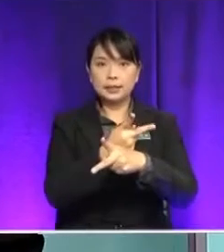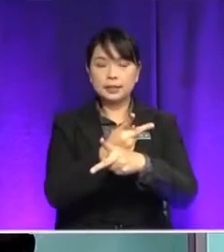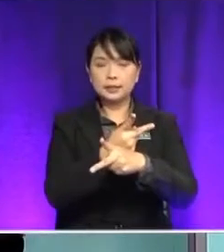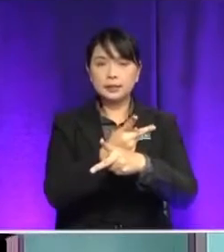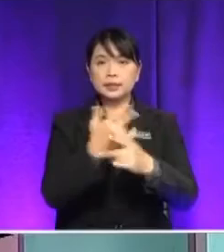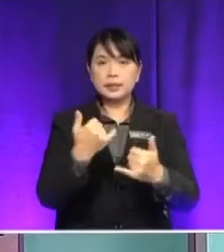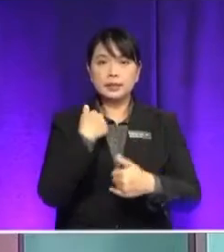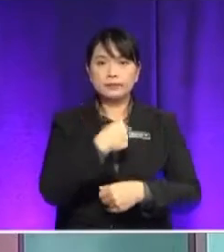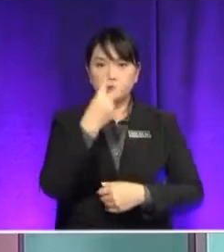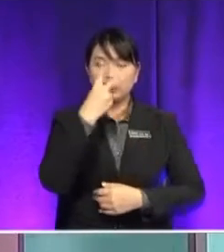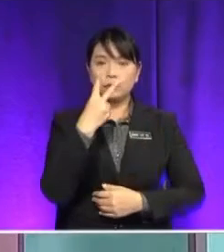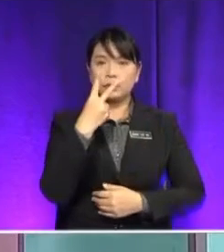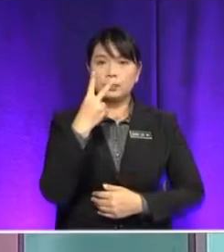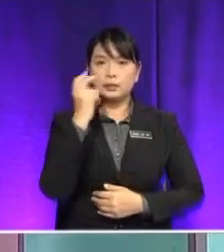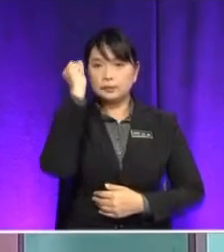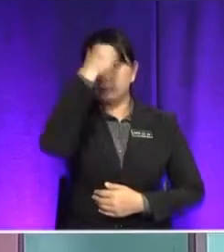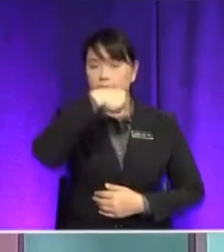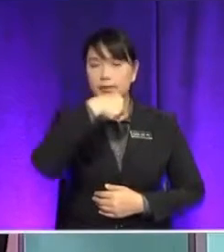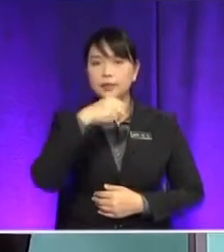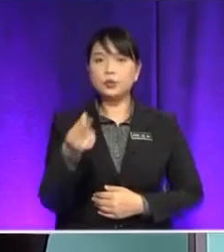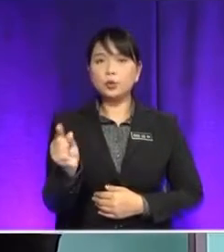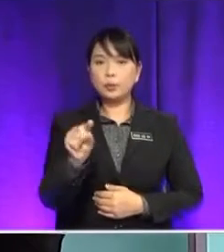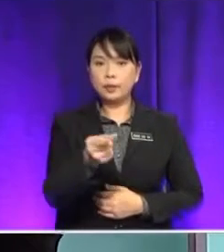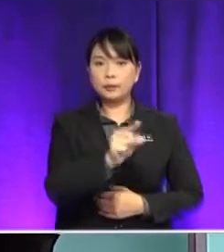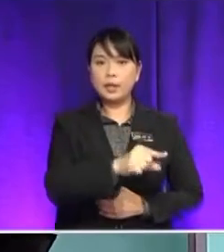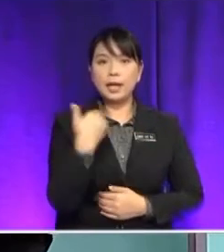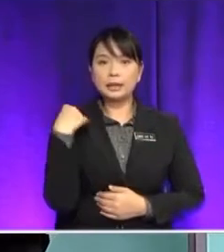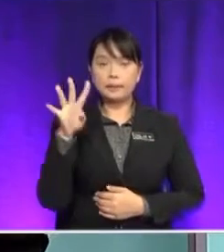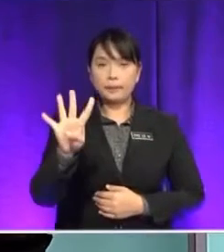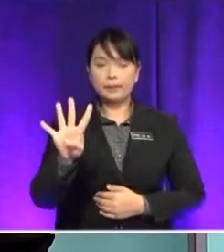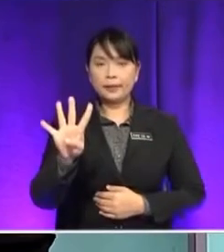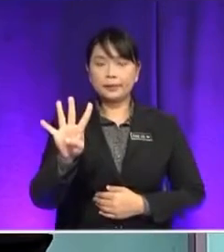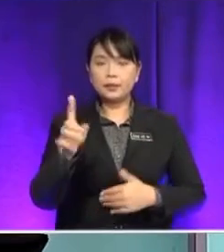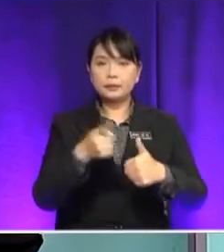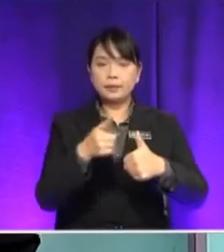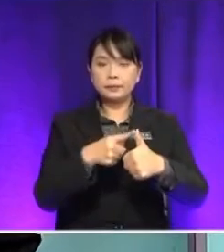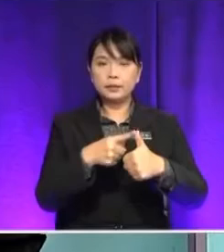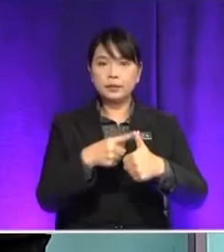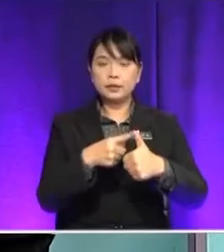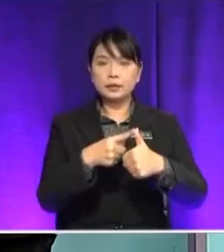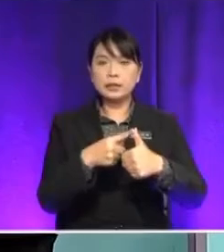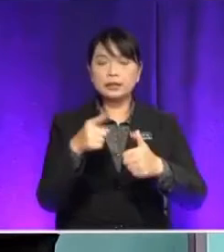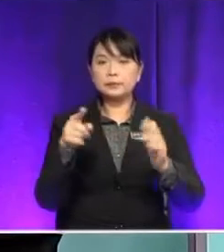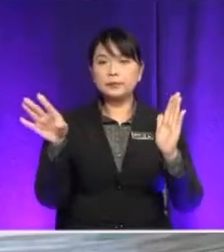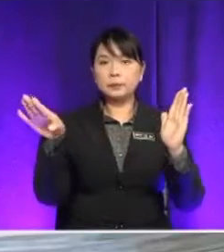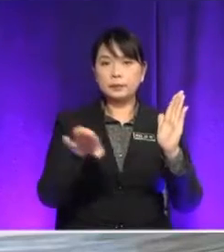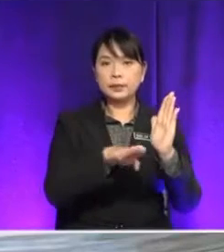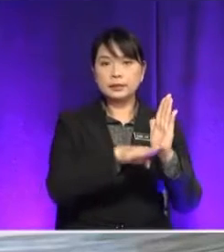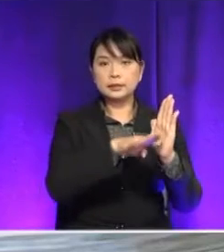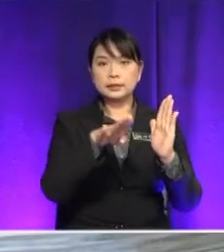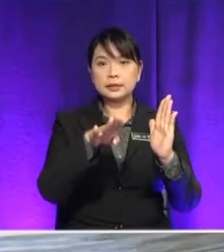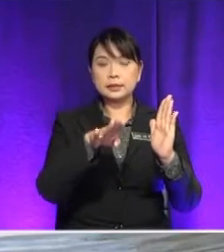bagi kepada sifat gelombang Oke sifatgelombang dia dampak di sini mah Oke mana yang pertama pembiasan gelombang yang